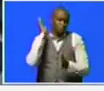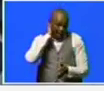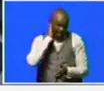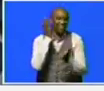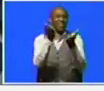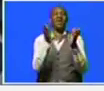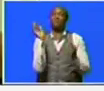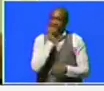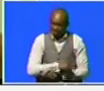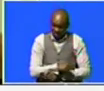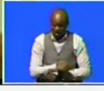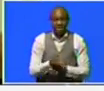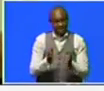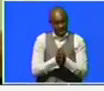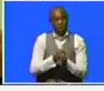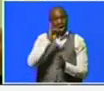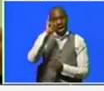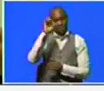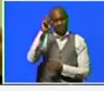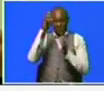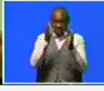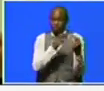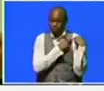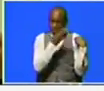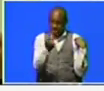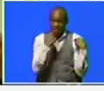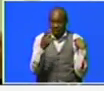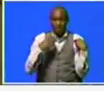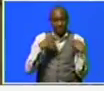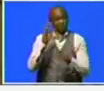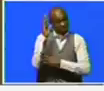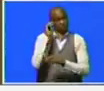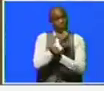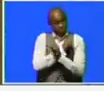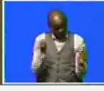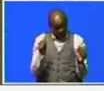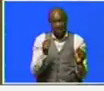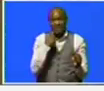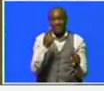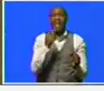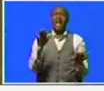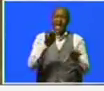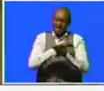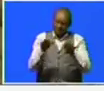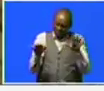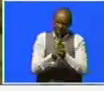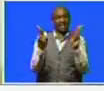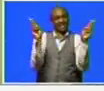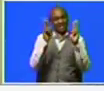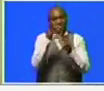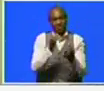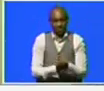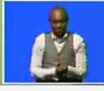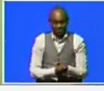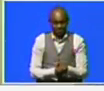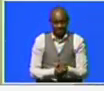kamishna wa kaunti John Elung'ata amehakikisha usalama wa wakazi, mbali na hakikisho kuwa kila kitu ki tayari. We are